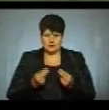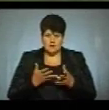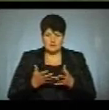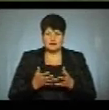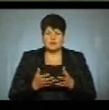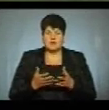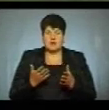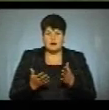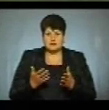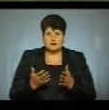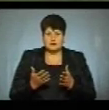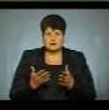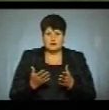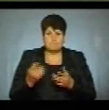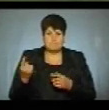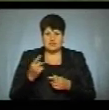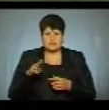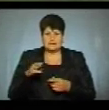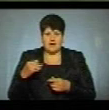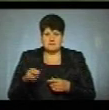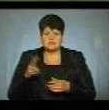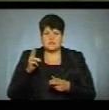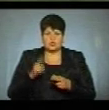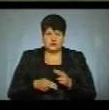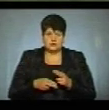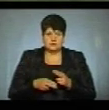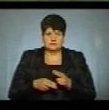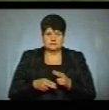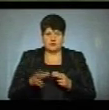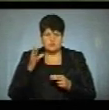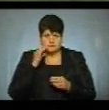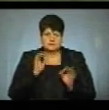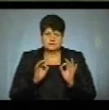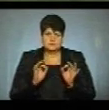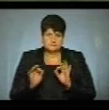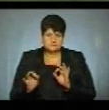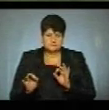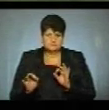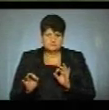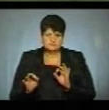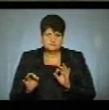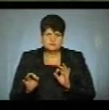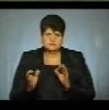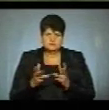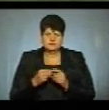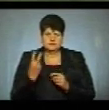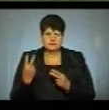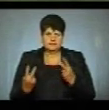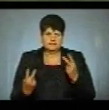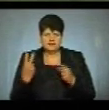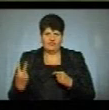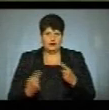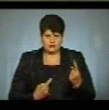але перший тайм ми закінчили, я не вважаю, що це нормально, з рахунком 2-1, мені